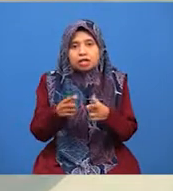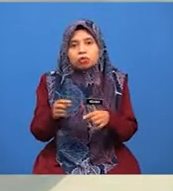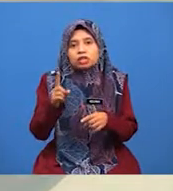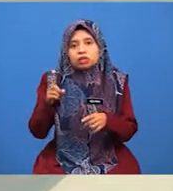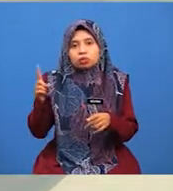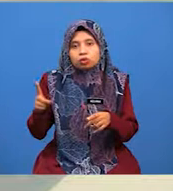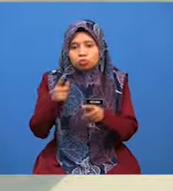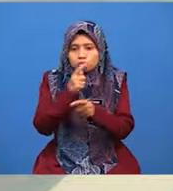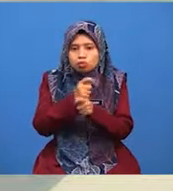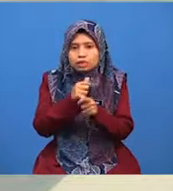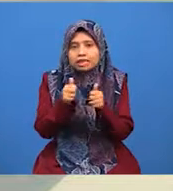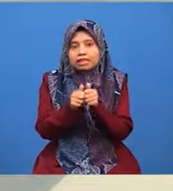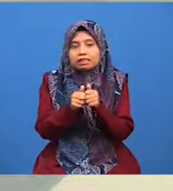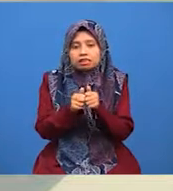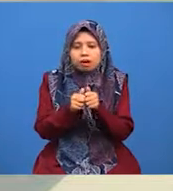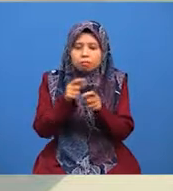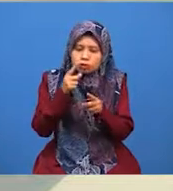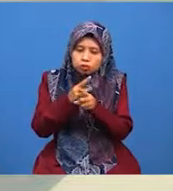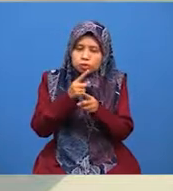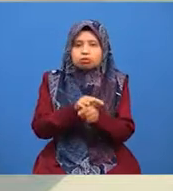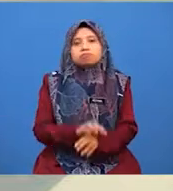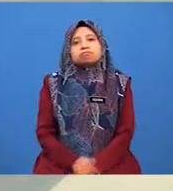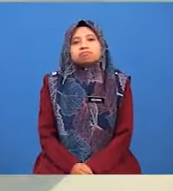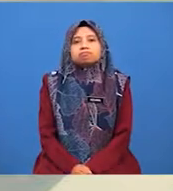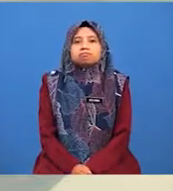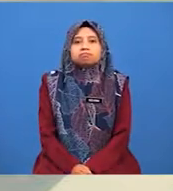melakukan sesuatu tugasan dengan teliti.